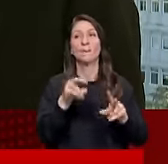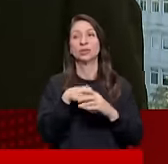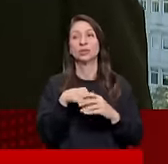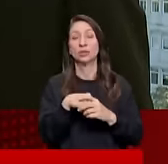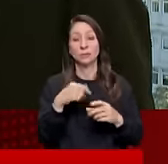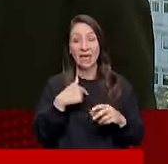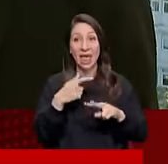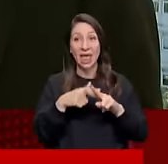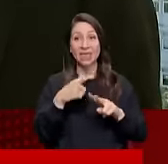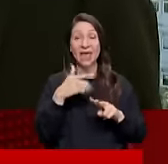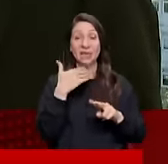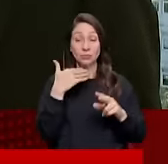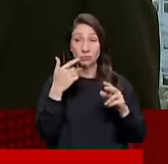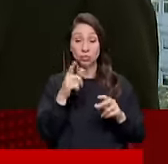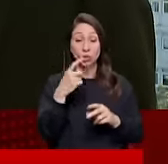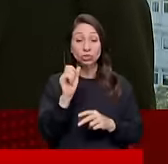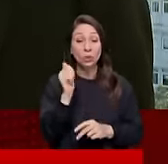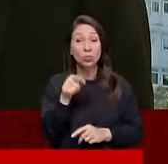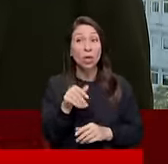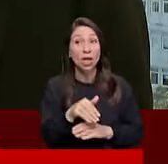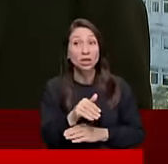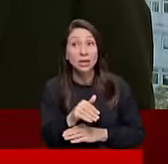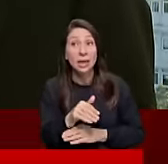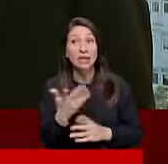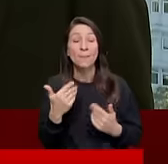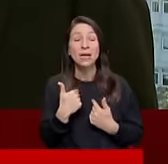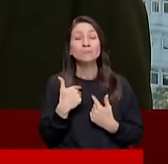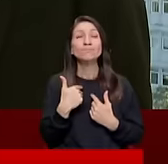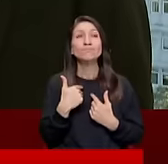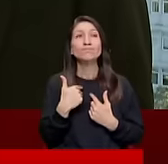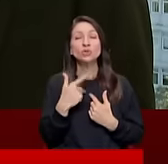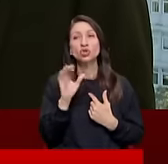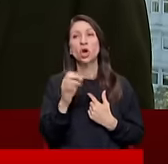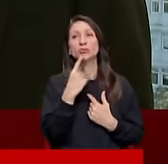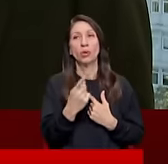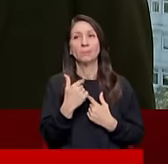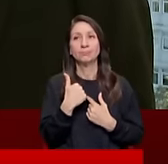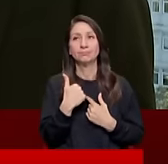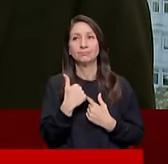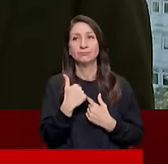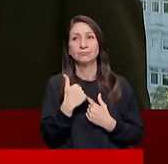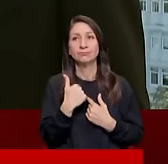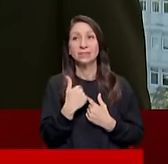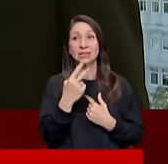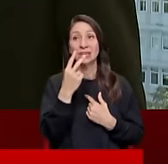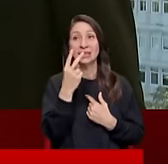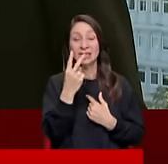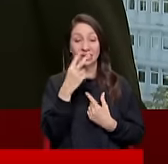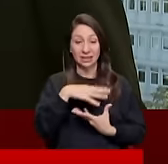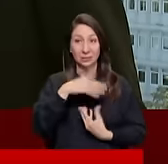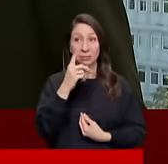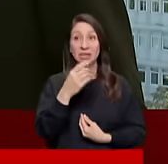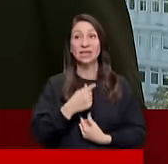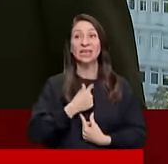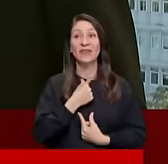de Etimesgut'ta yaklaşık 90 gün bunu yaşadık. Ve ben yani şöyle söyleyeyim size. İki takım elbise, bir tane de